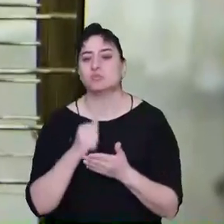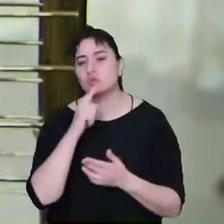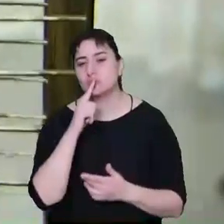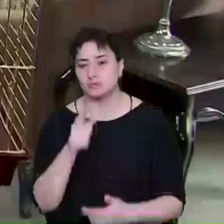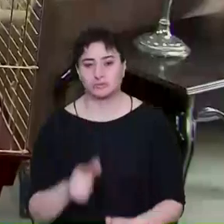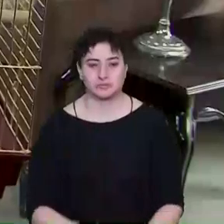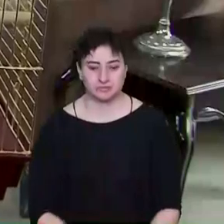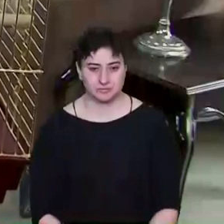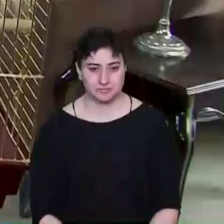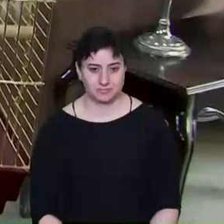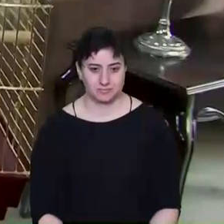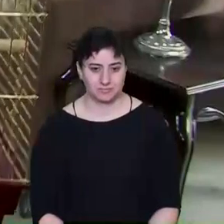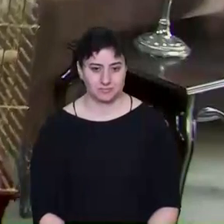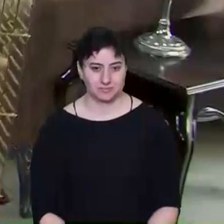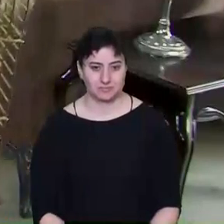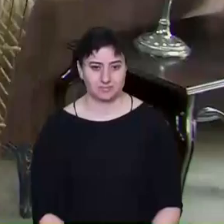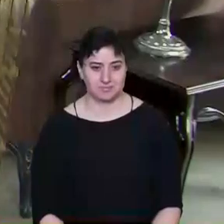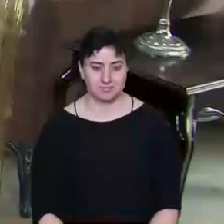Trabzon!